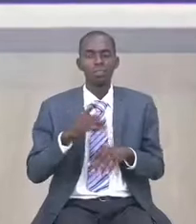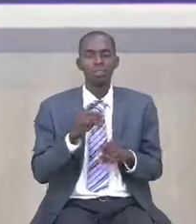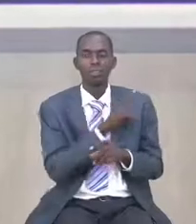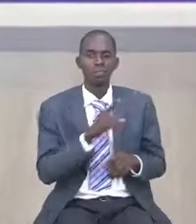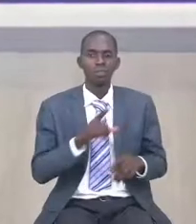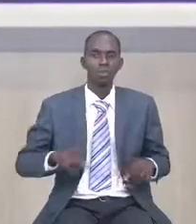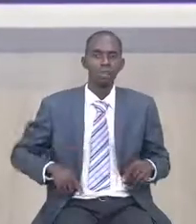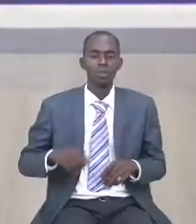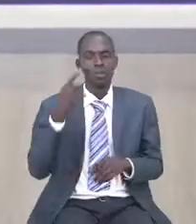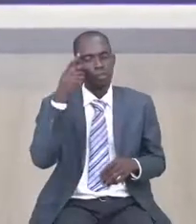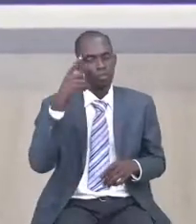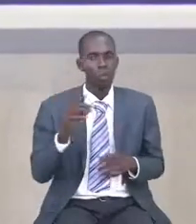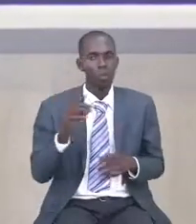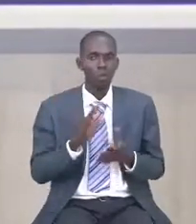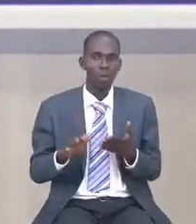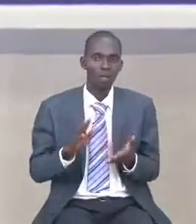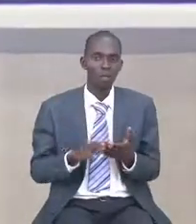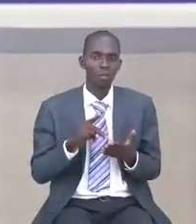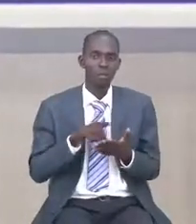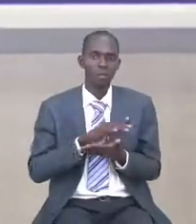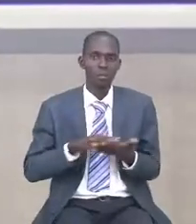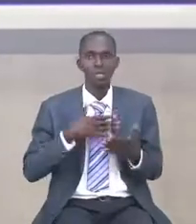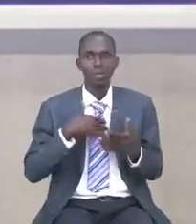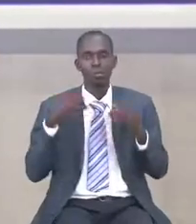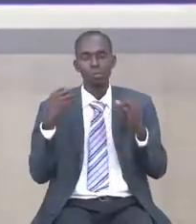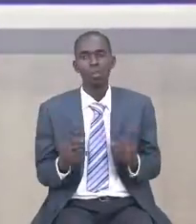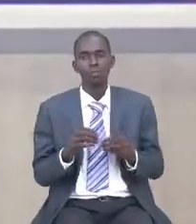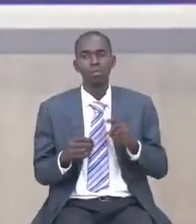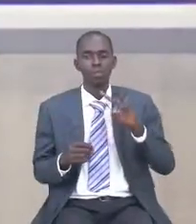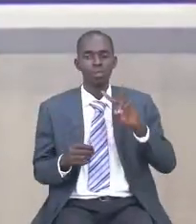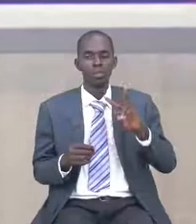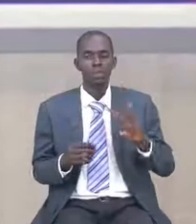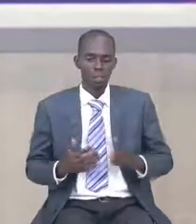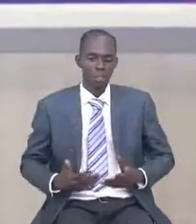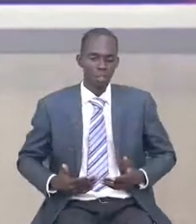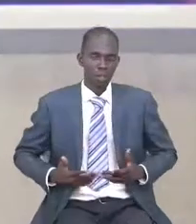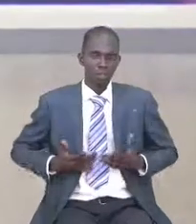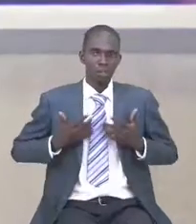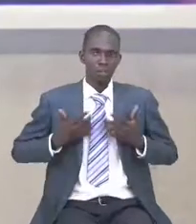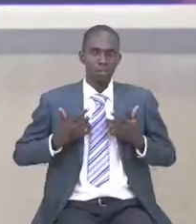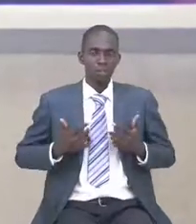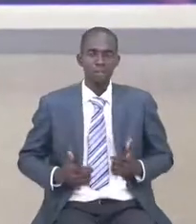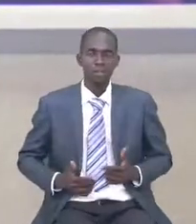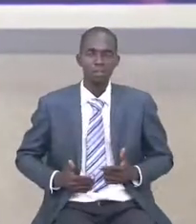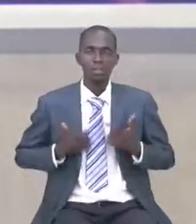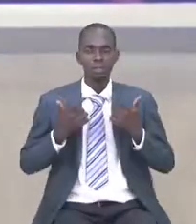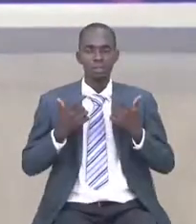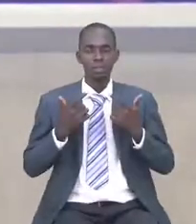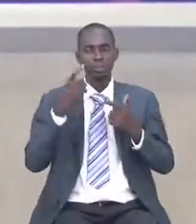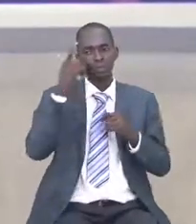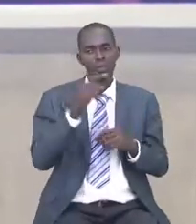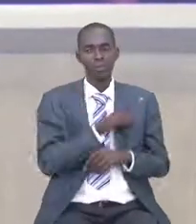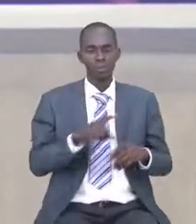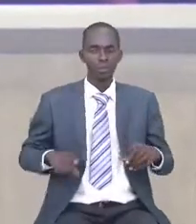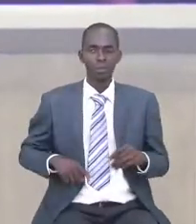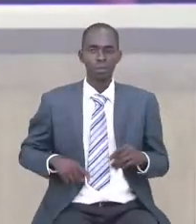Seigneur pour obtenir le pardon, pour obtenir la pureté. Deuxièmement, vivre pour le